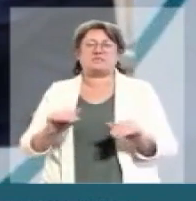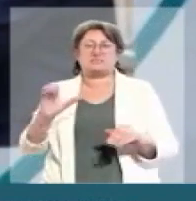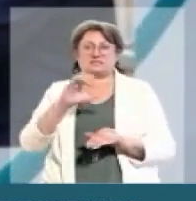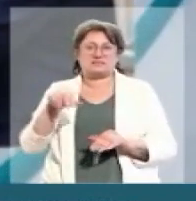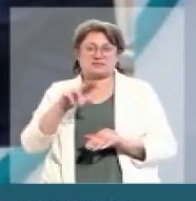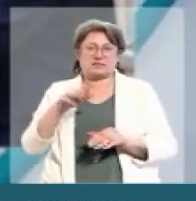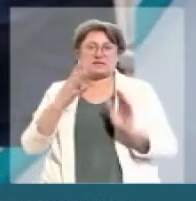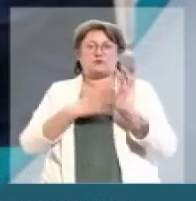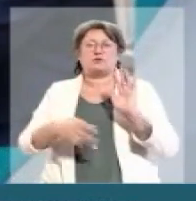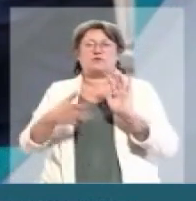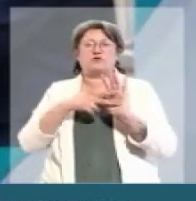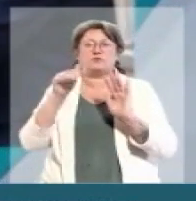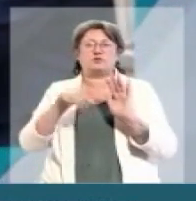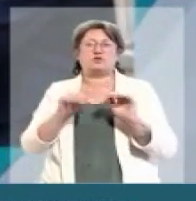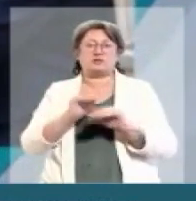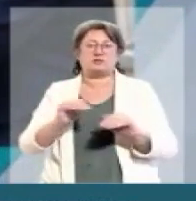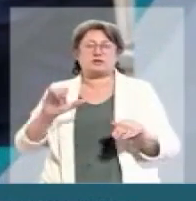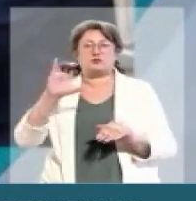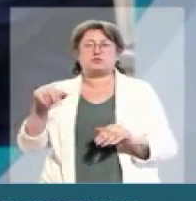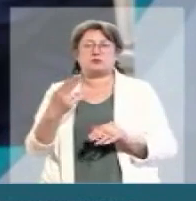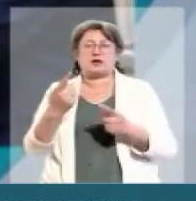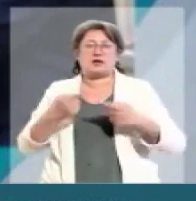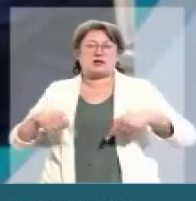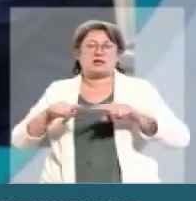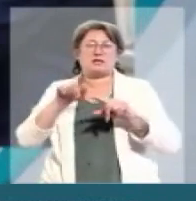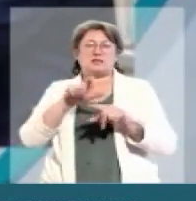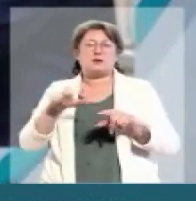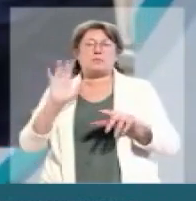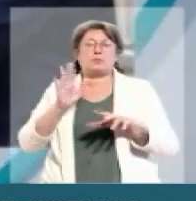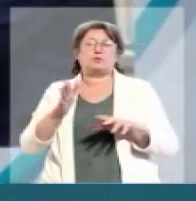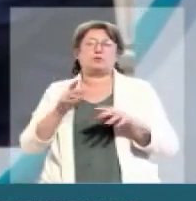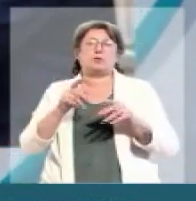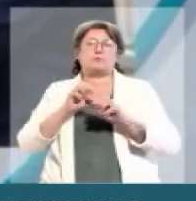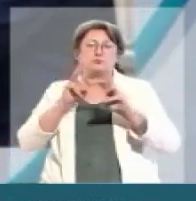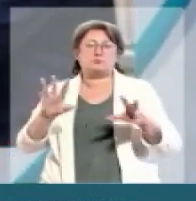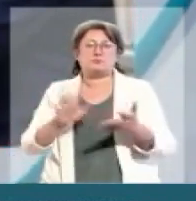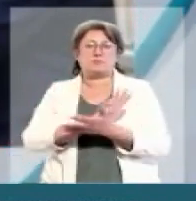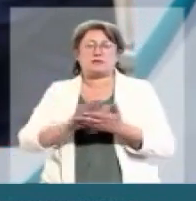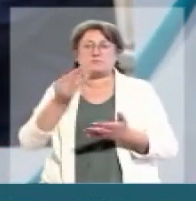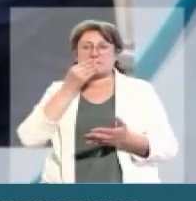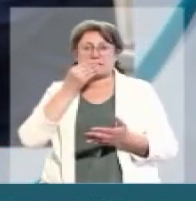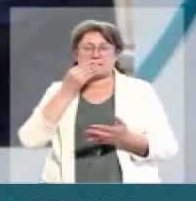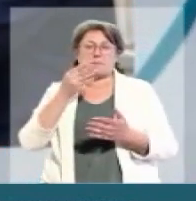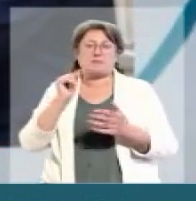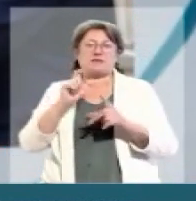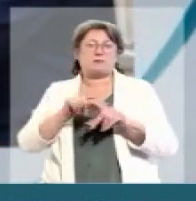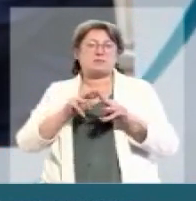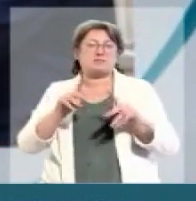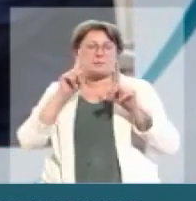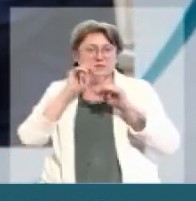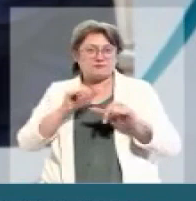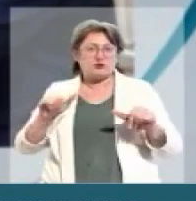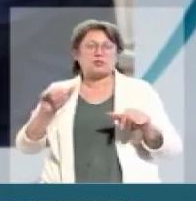садах. 98 тысяч детей из социально уязвимых слоев населения будут обеспечены бесплатным питанием. По словам министра